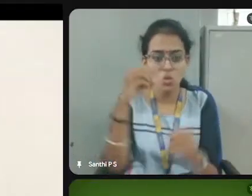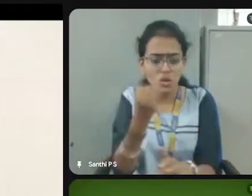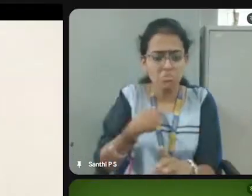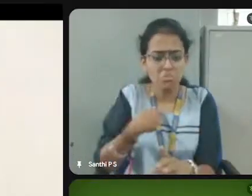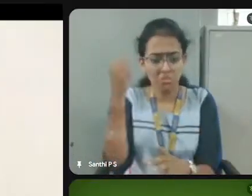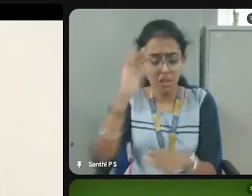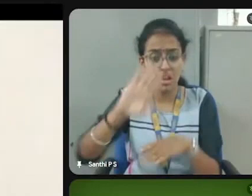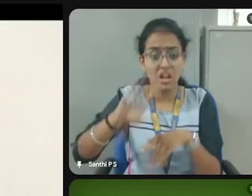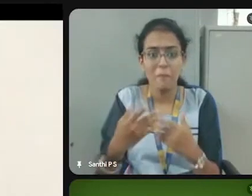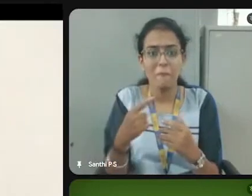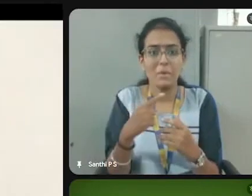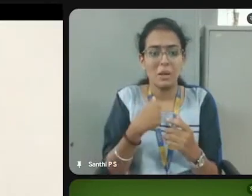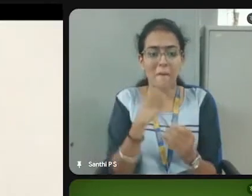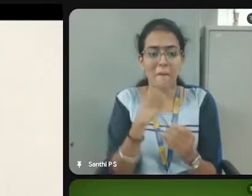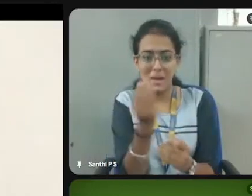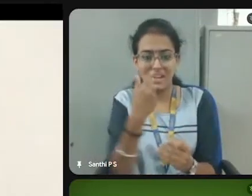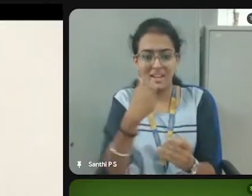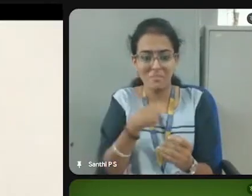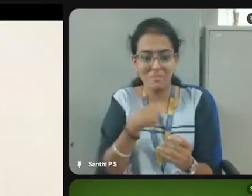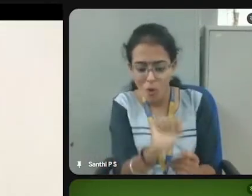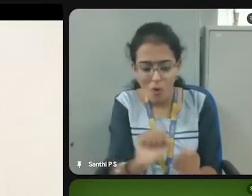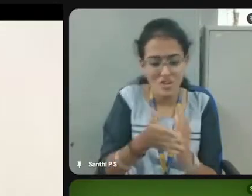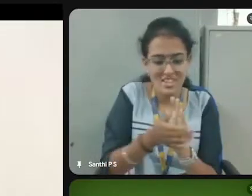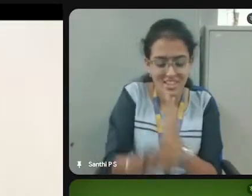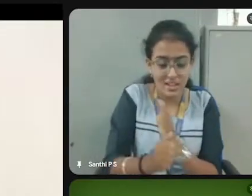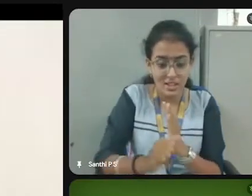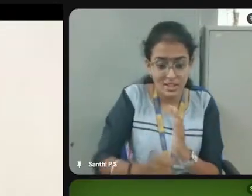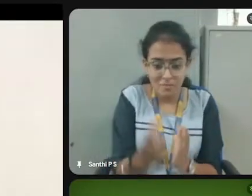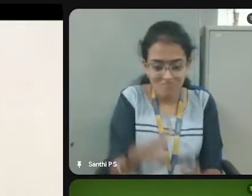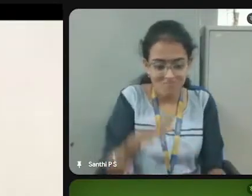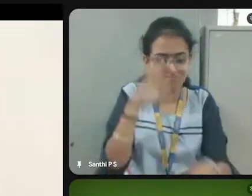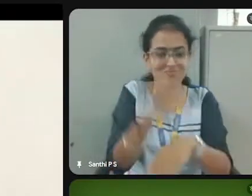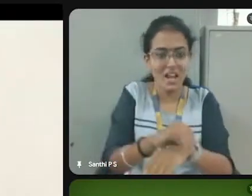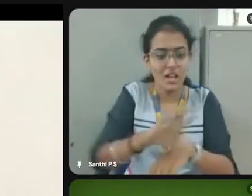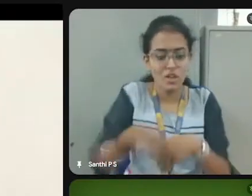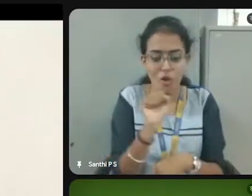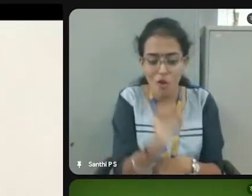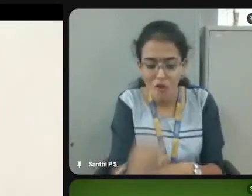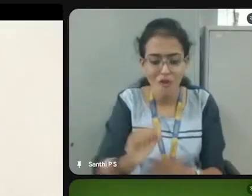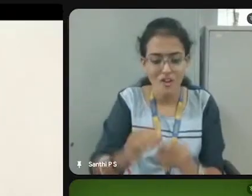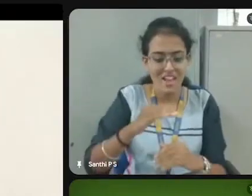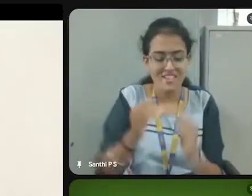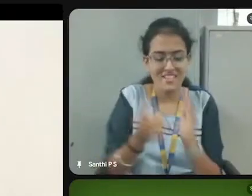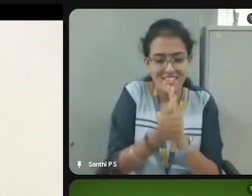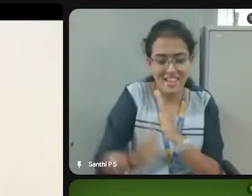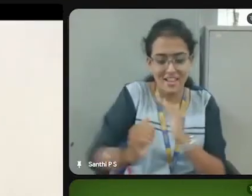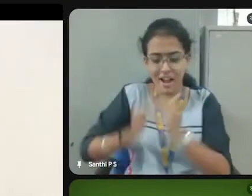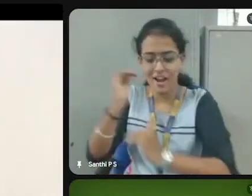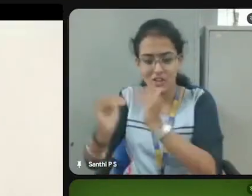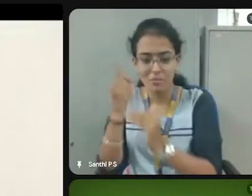സ്കില്ല്, കഴിവുകൾ അത് കണ്ടെത്തി അതിനെ പരിപോഷിപ്പിച്ച് അവർക്ക് പറ്റുന്ന രീതിയിൽ ഒരു